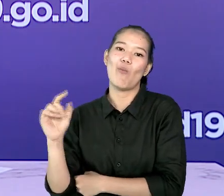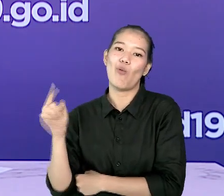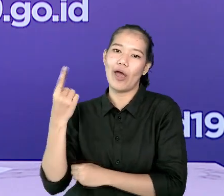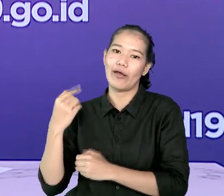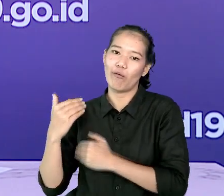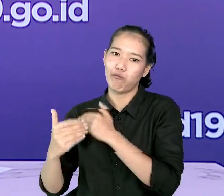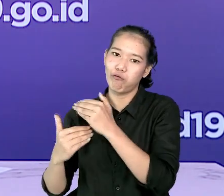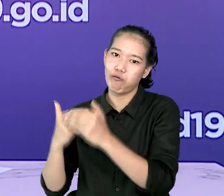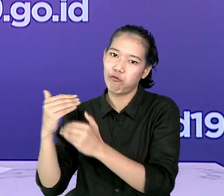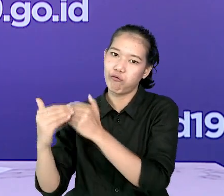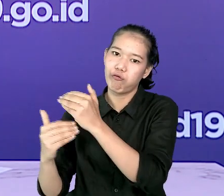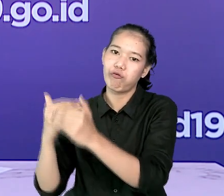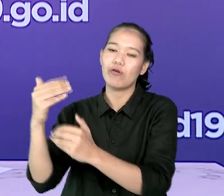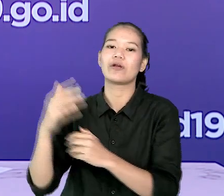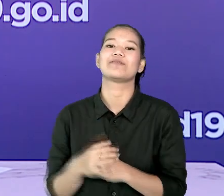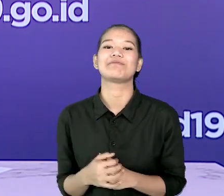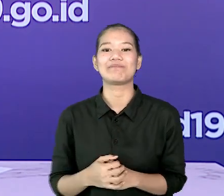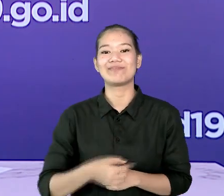ketiga.